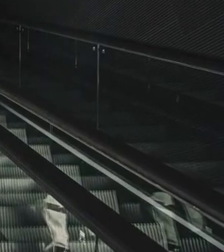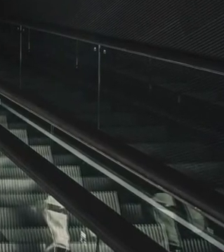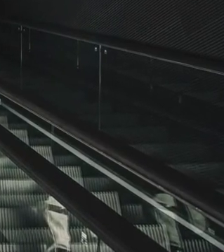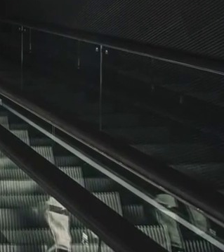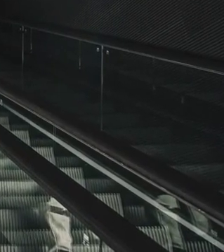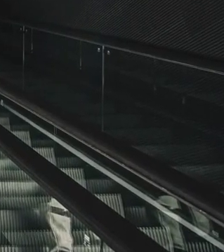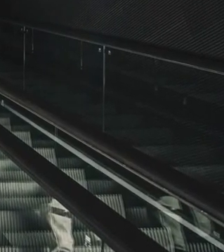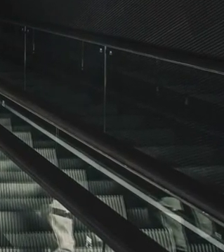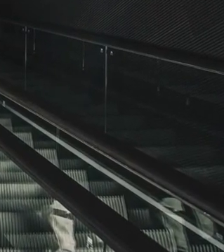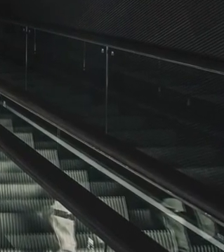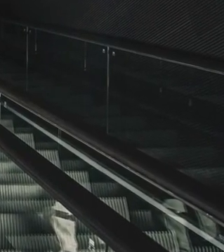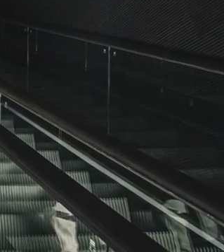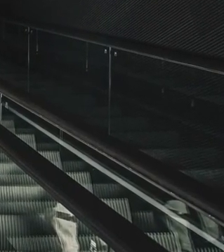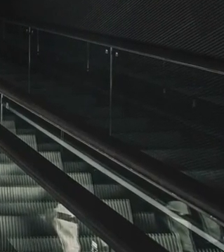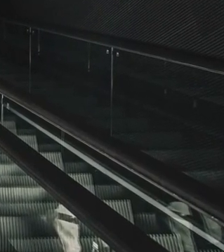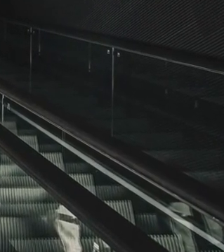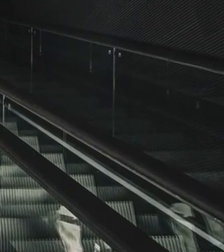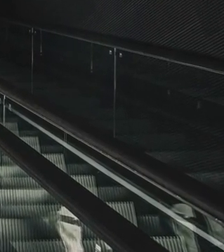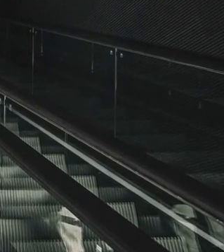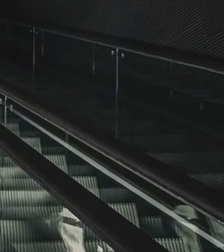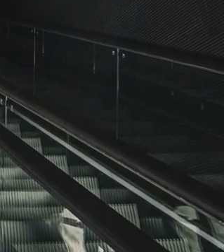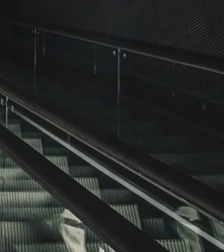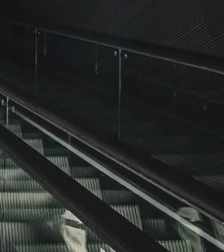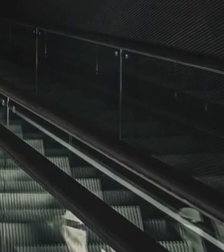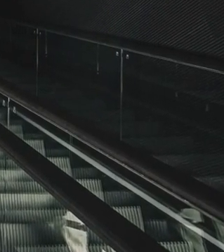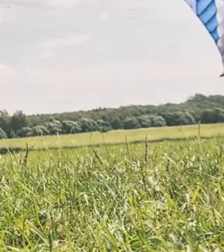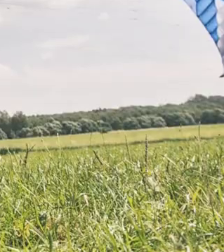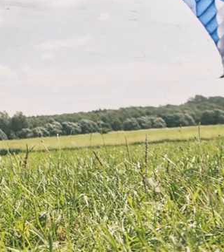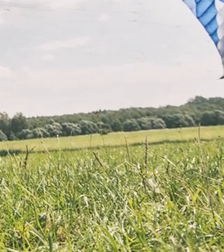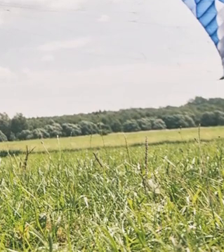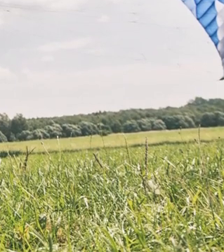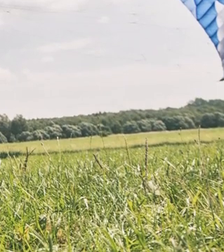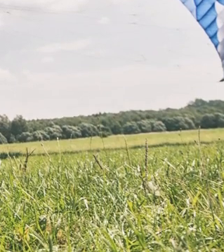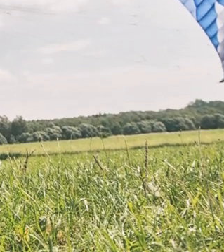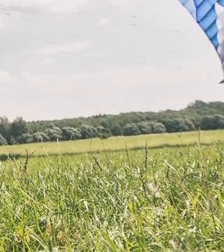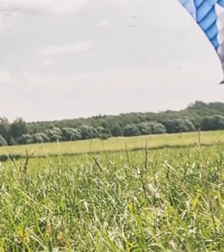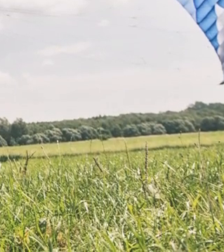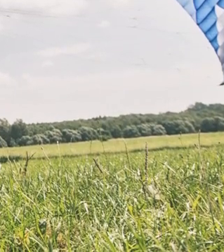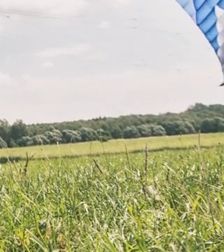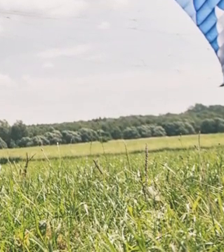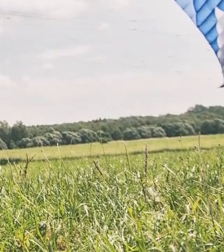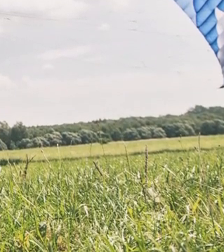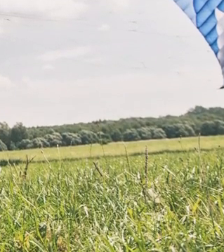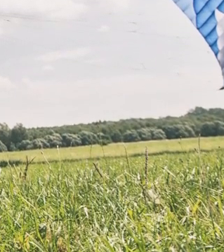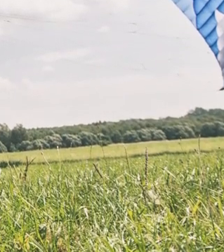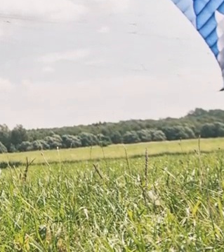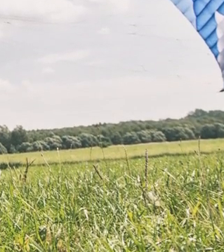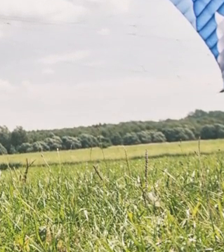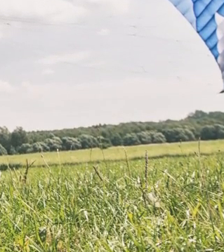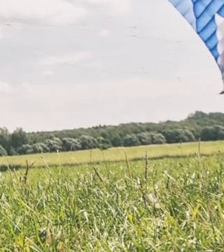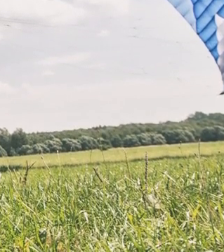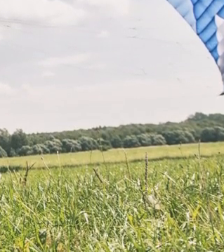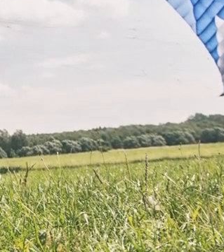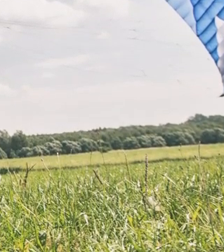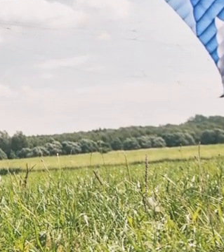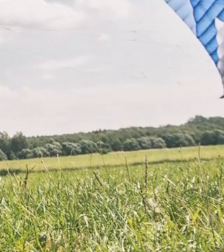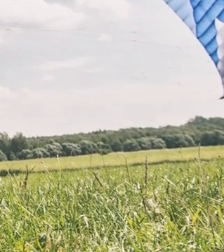były bardziej dostępne. No ale są to też udogodnienia na poziomie takim